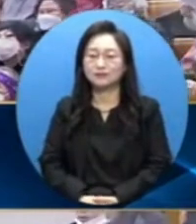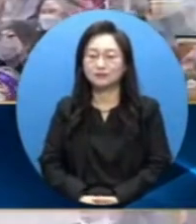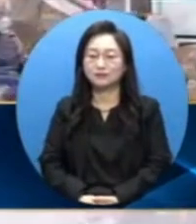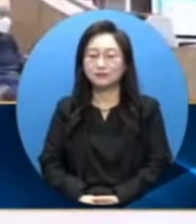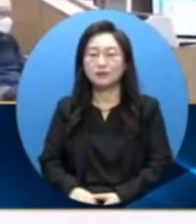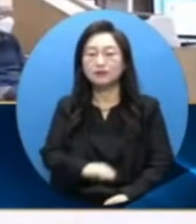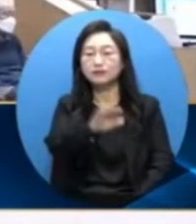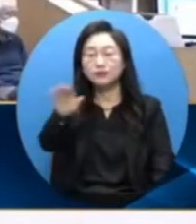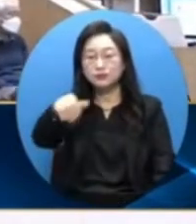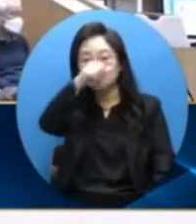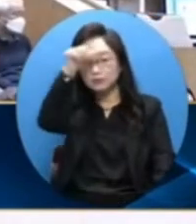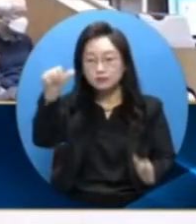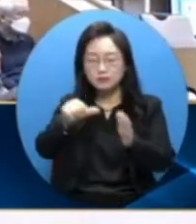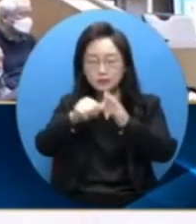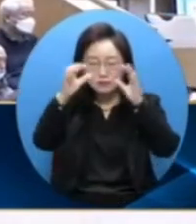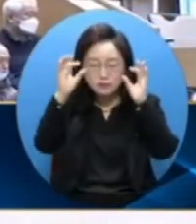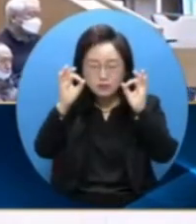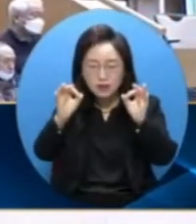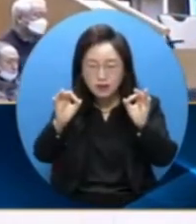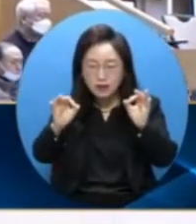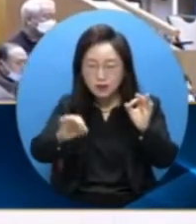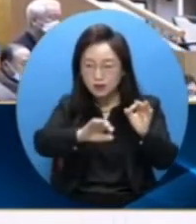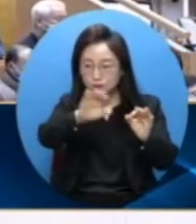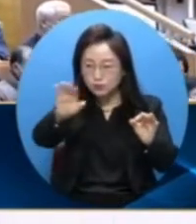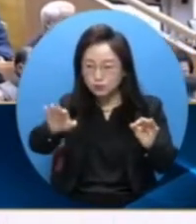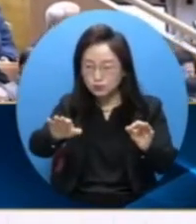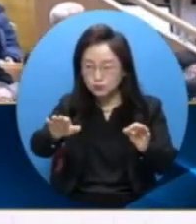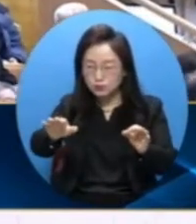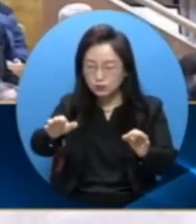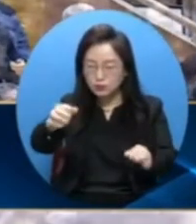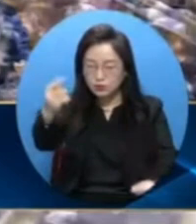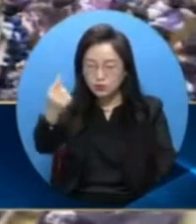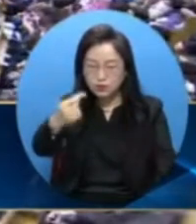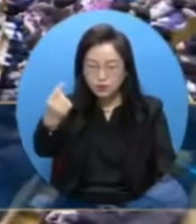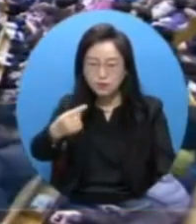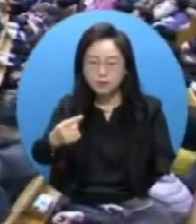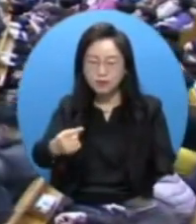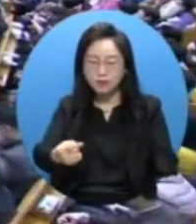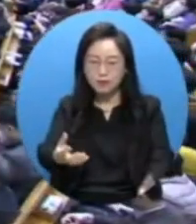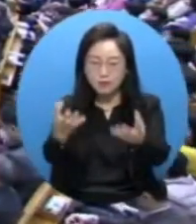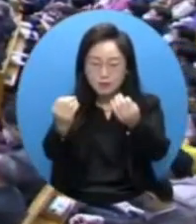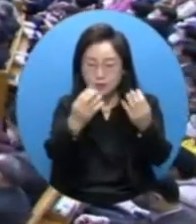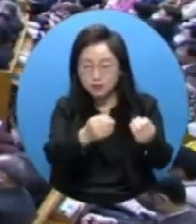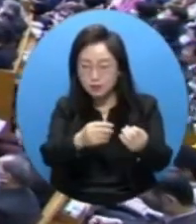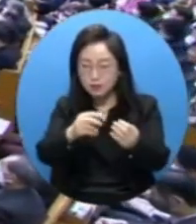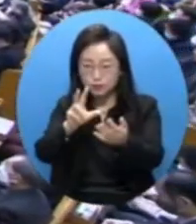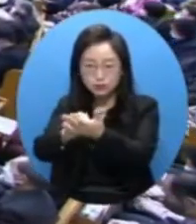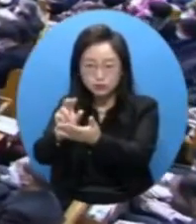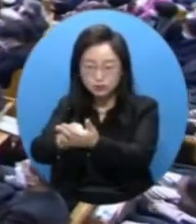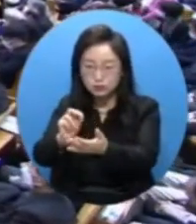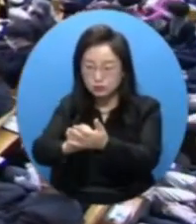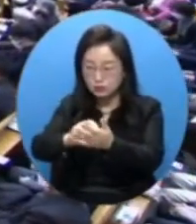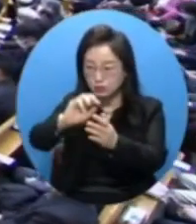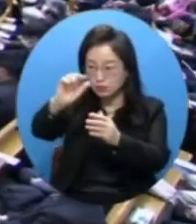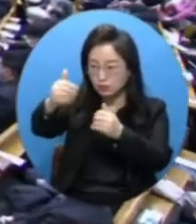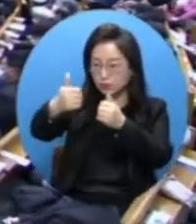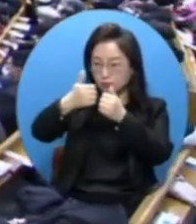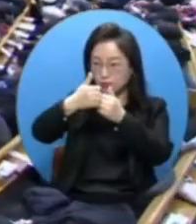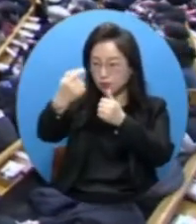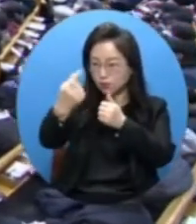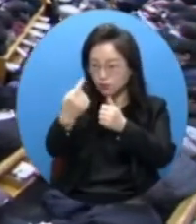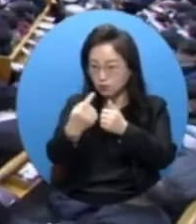우리의 일생은 한 평생 우리에게 다가오는 여러 가지 많은 문제들에 대한 끊임없는 도전과